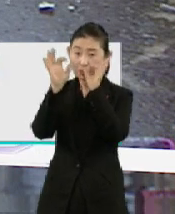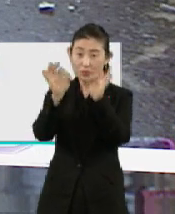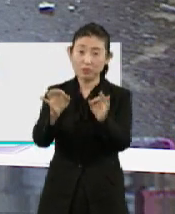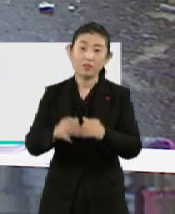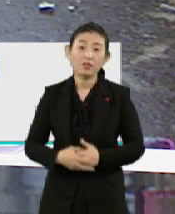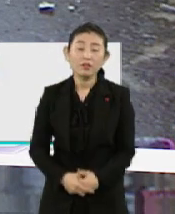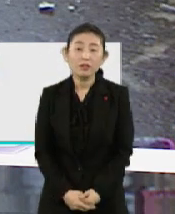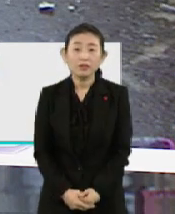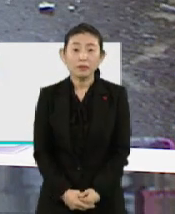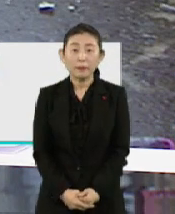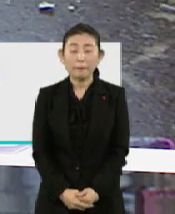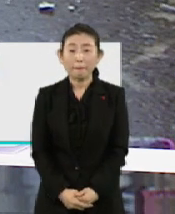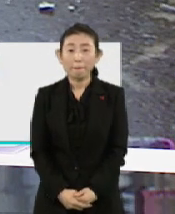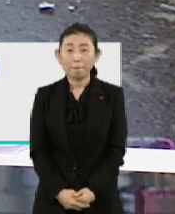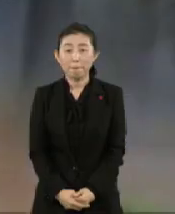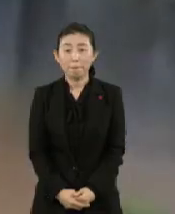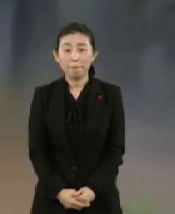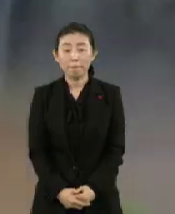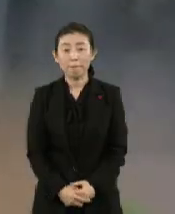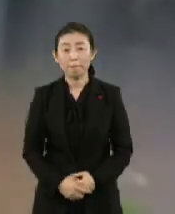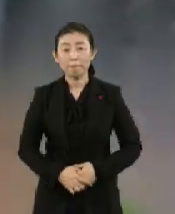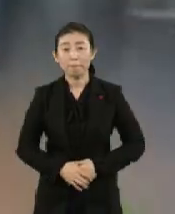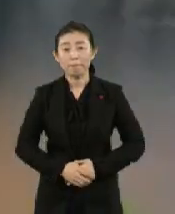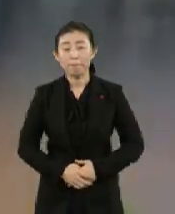기자가 돌아봤습니다.